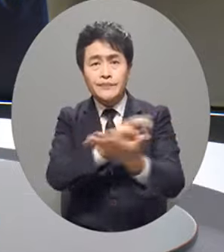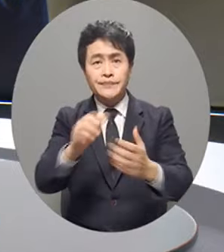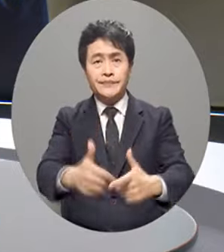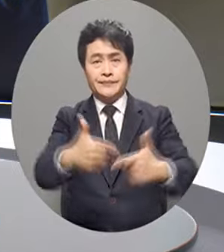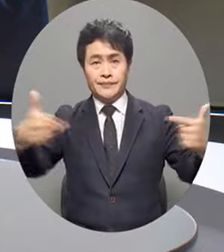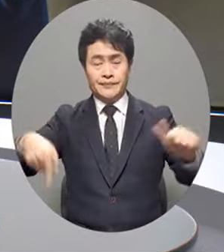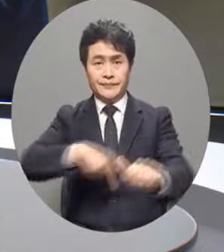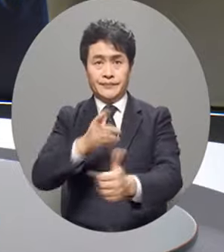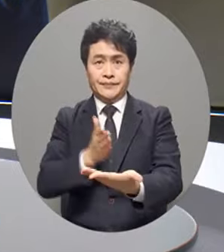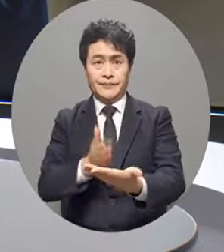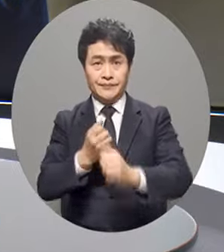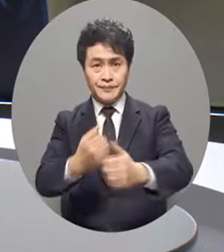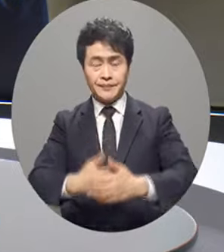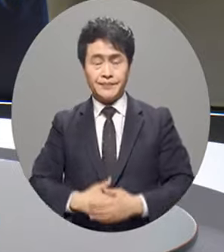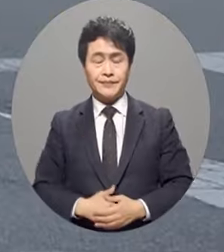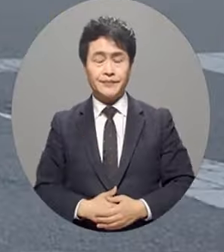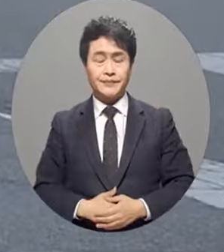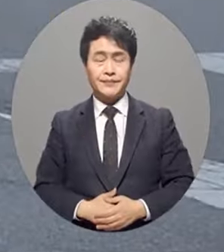이문영 기자입니다.